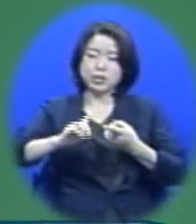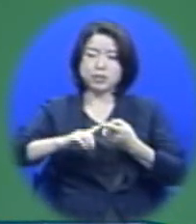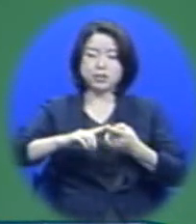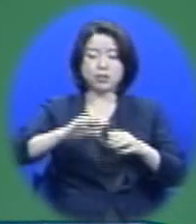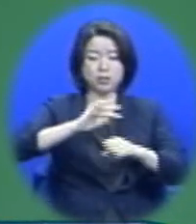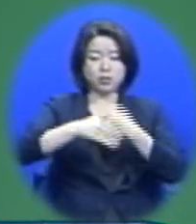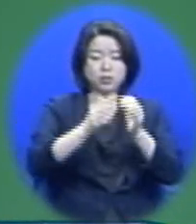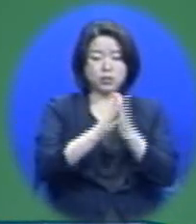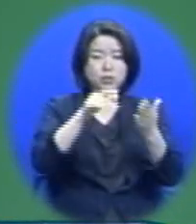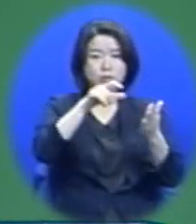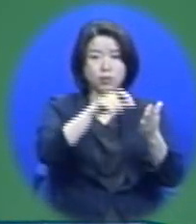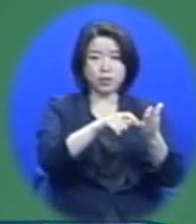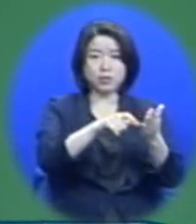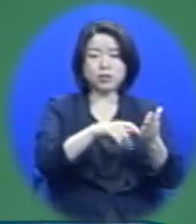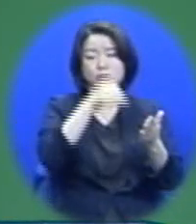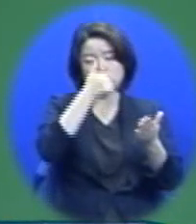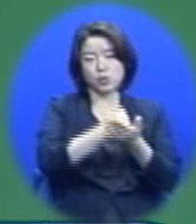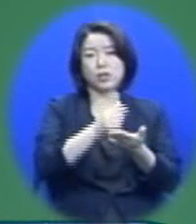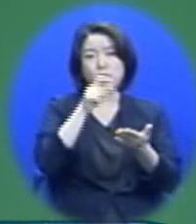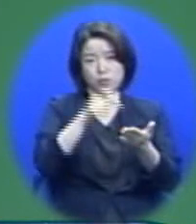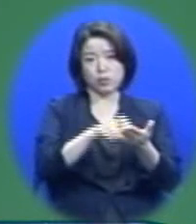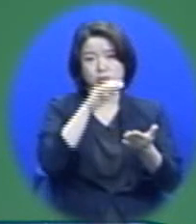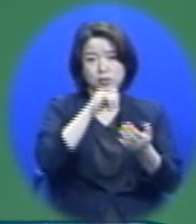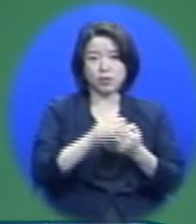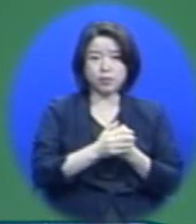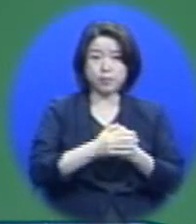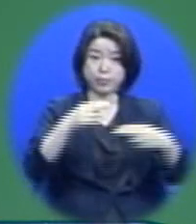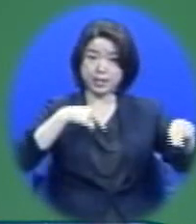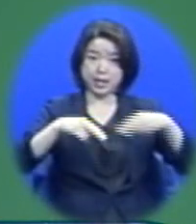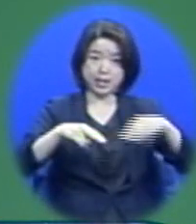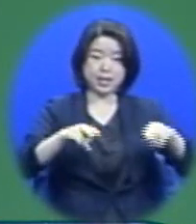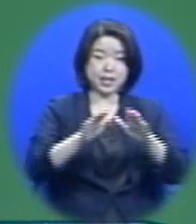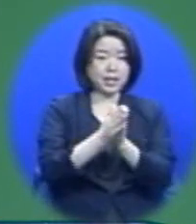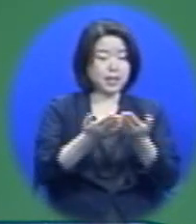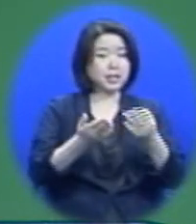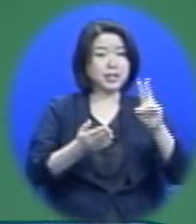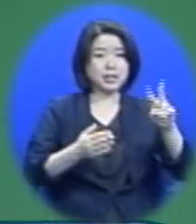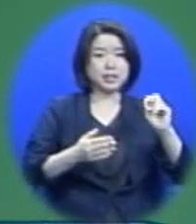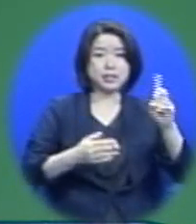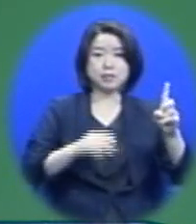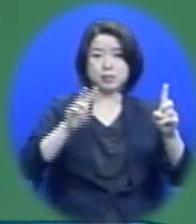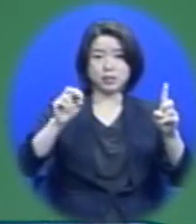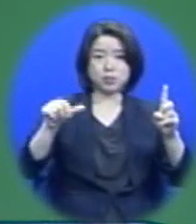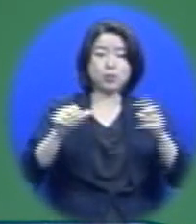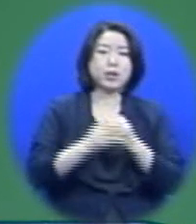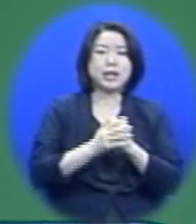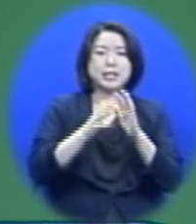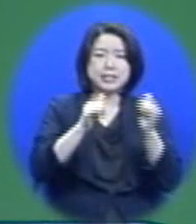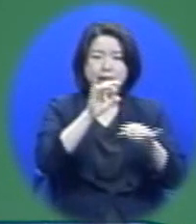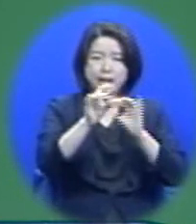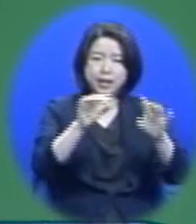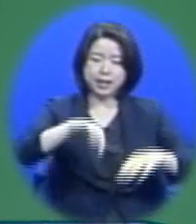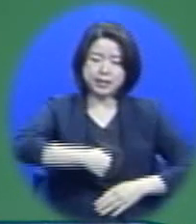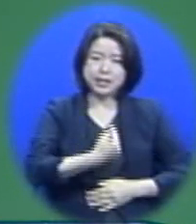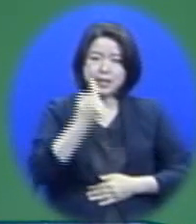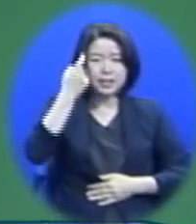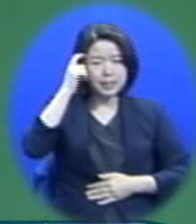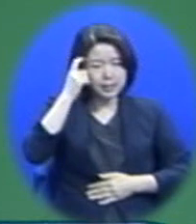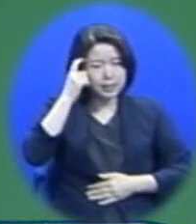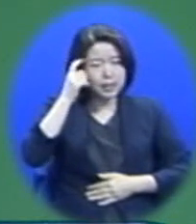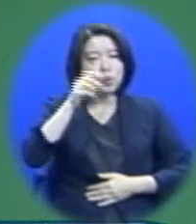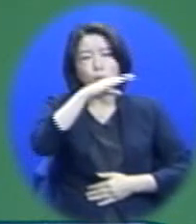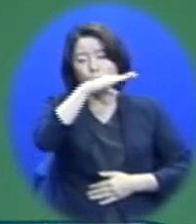말합니다. 사사기 21장 25절에 사람이 각각 그 소견에 옳은 대로 행하였더라.